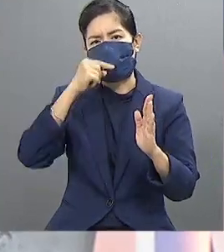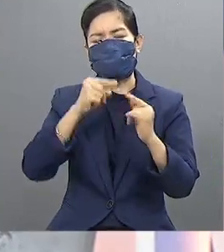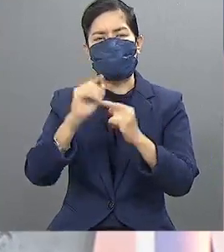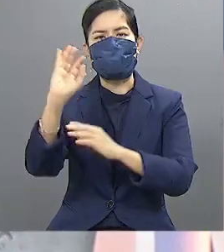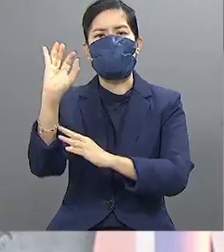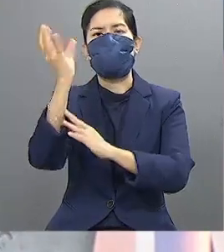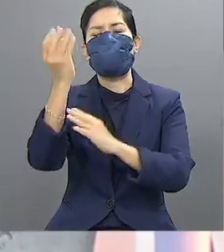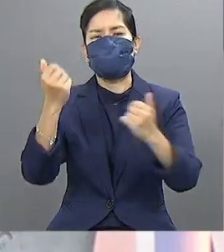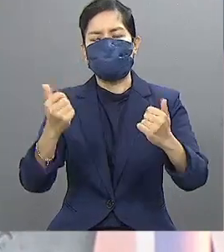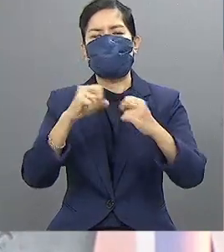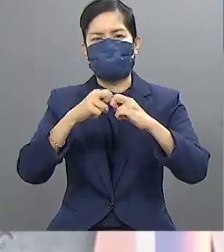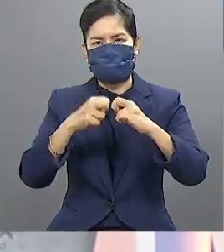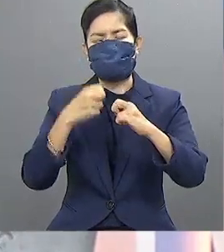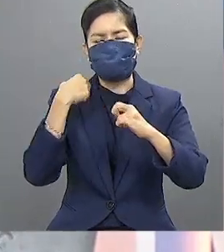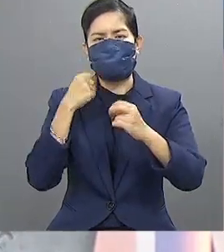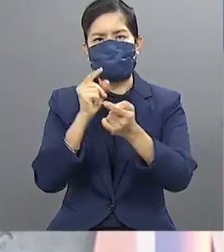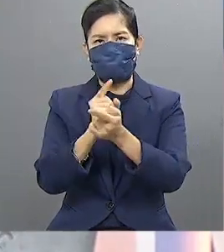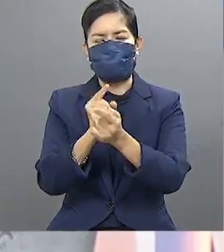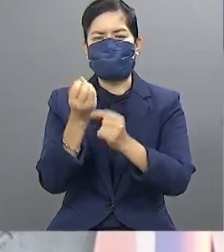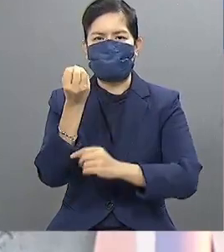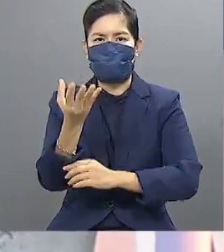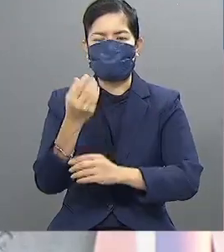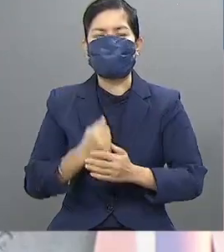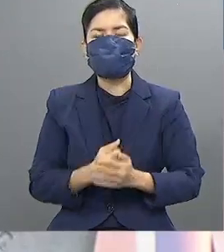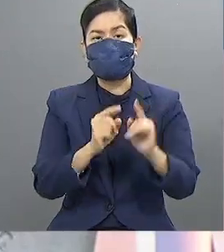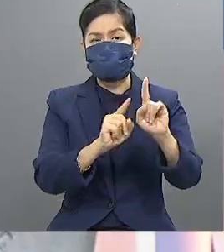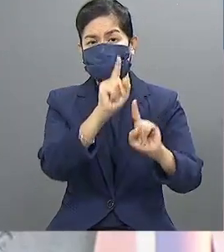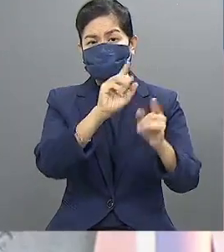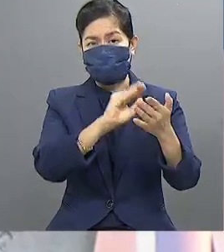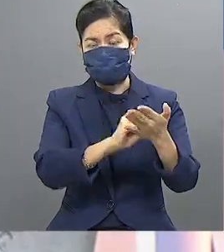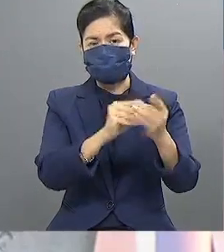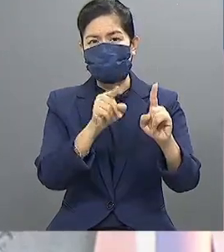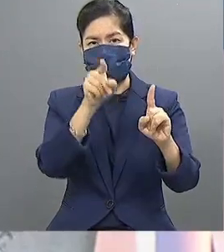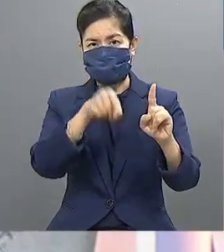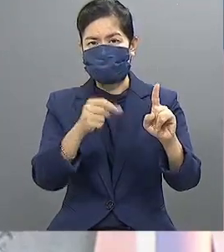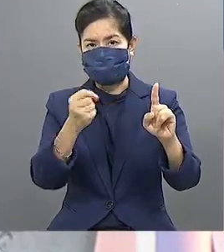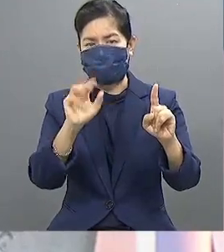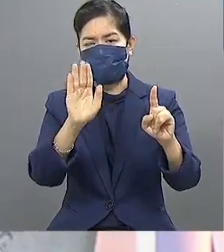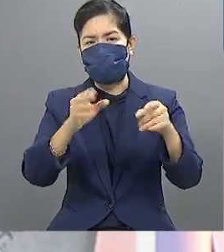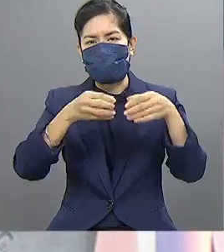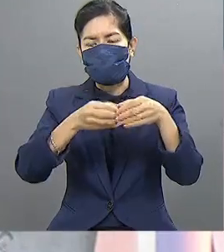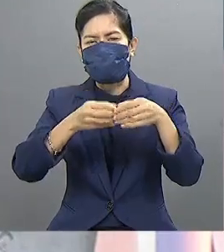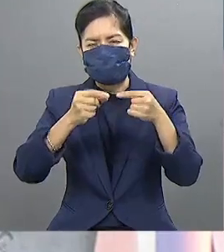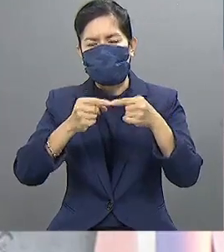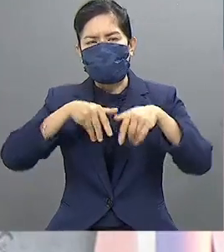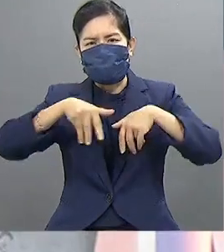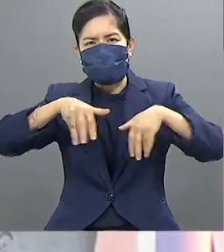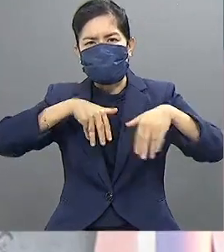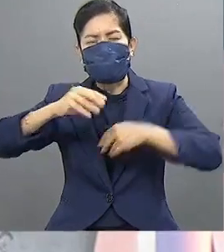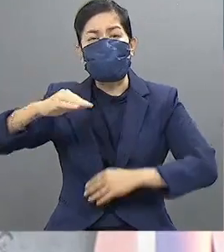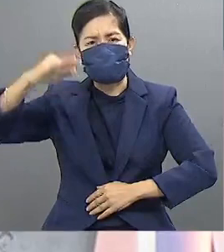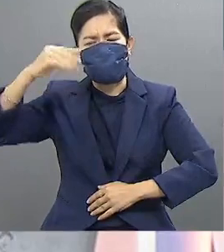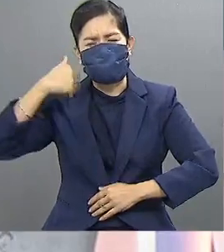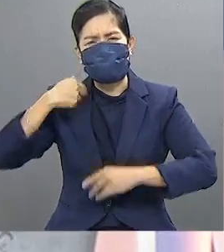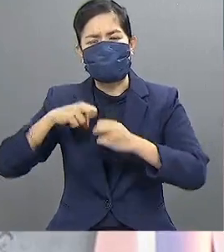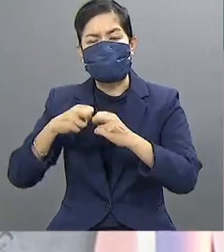คะมีสถิติบอกไว้ค่ะว่า1ใน10ของประชากรที่เป็นผู้ใหญ่นั้นต้องเผชิญกับปัญหาภาวะโรคไตเรื้อรังนะคะ